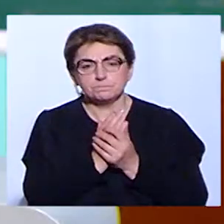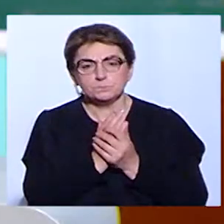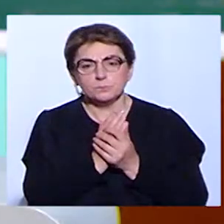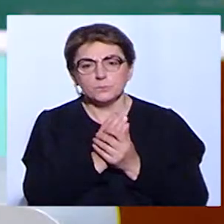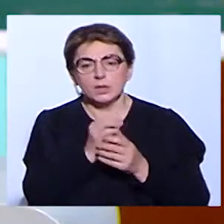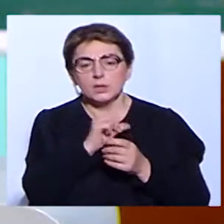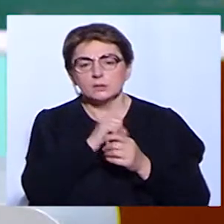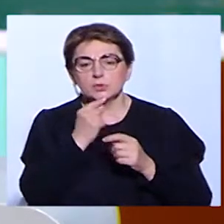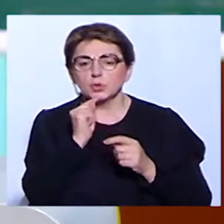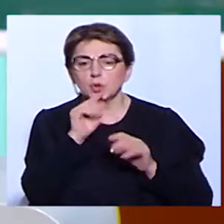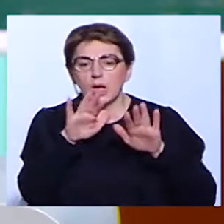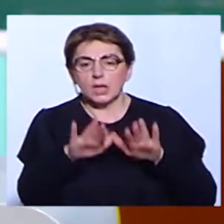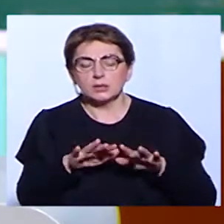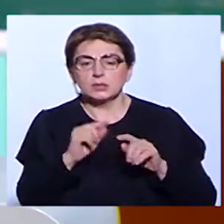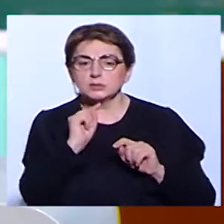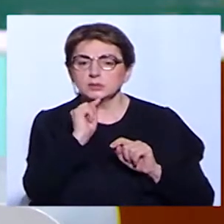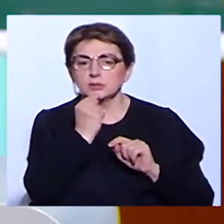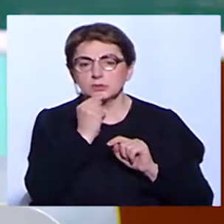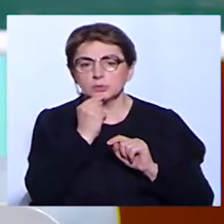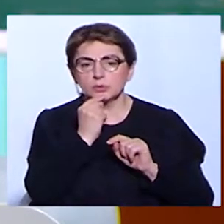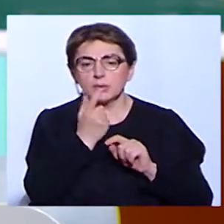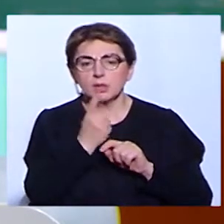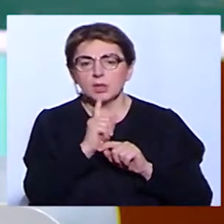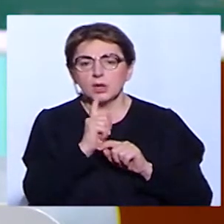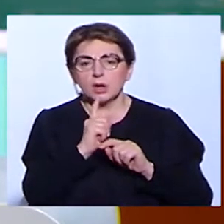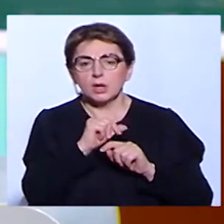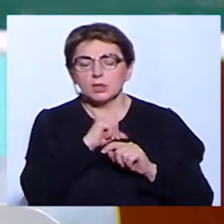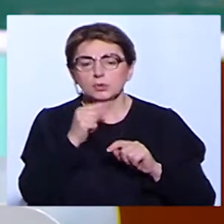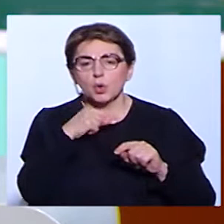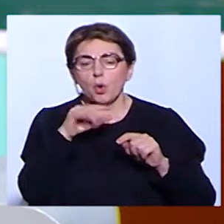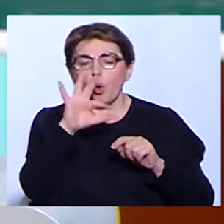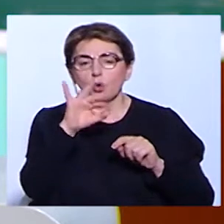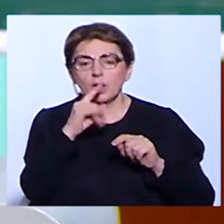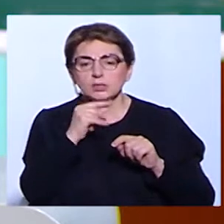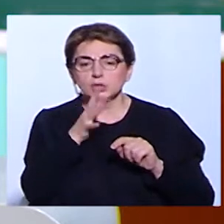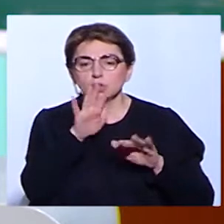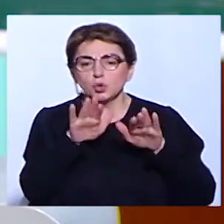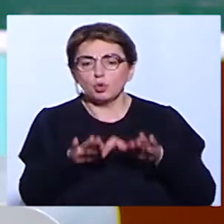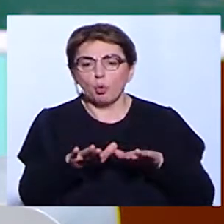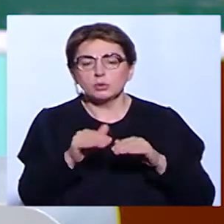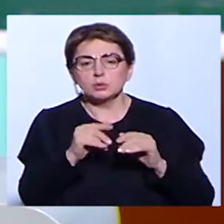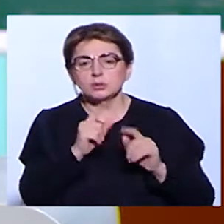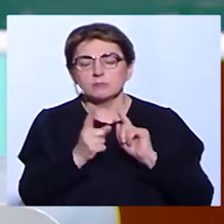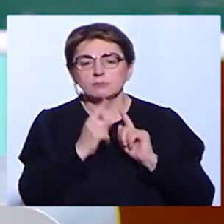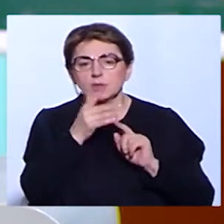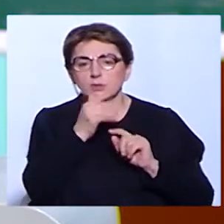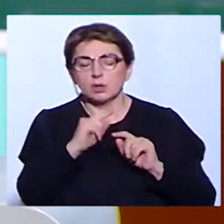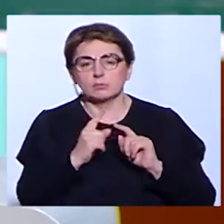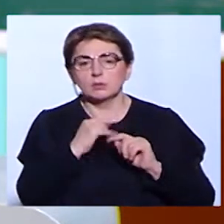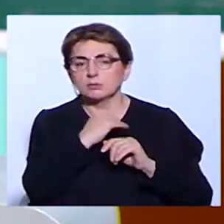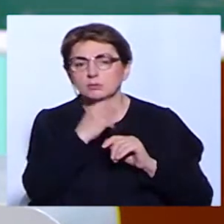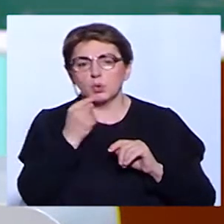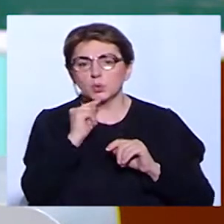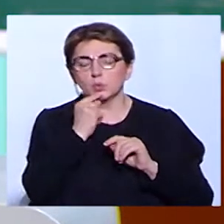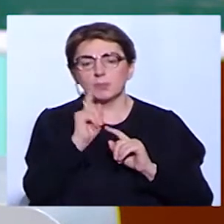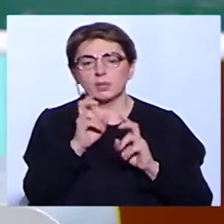ორგანიზაციის დონის გართულება. მოდი განვიხილოთ, რას ნიშნავს ორგანიზაციის დონის გართულება. ორგანიზაციის დონის გართულება